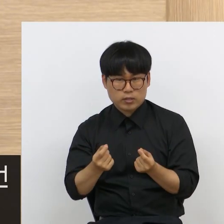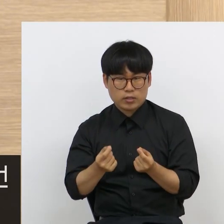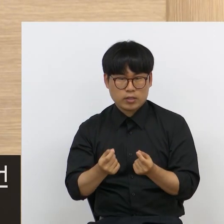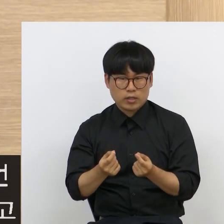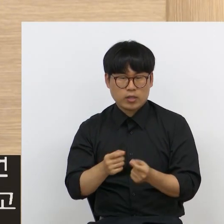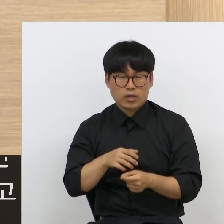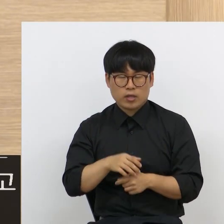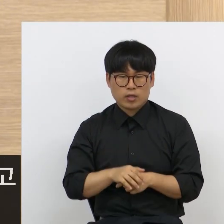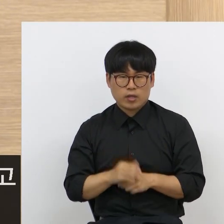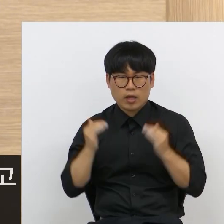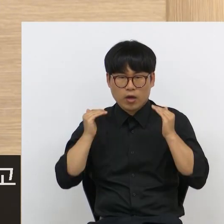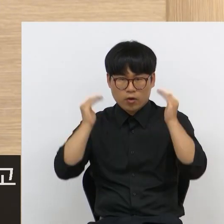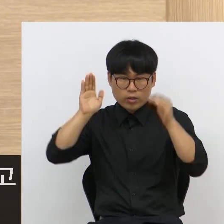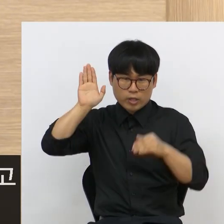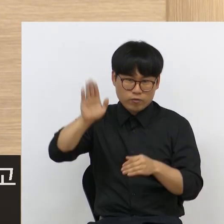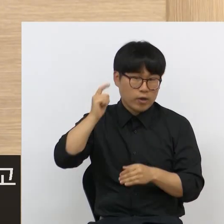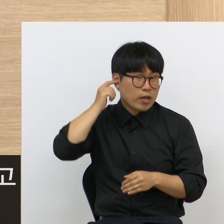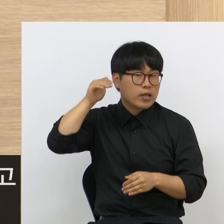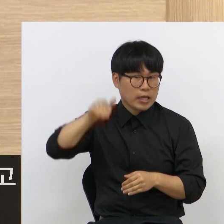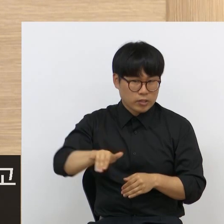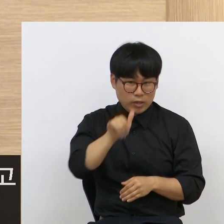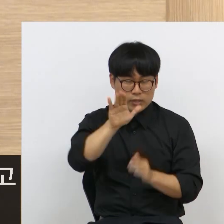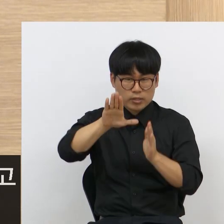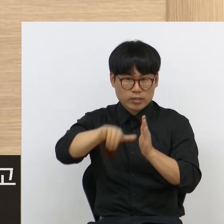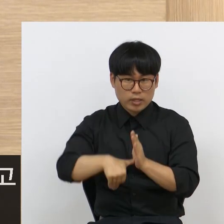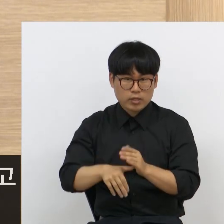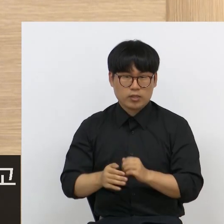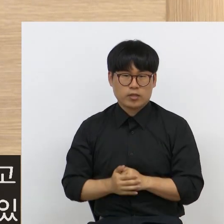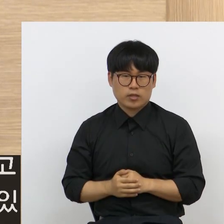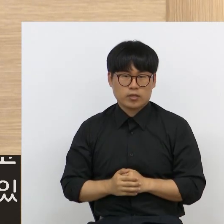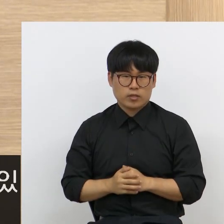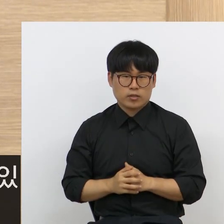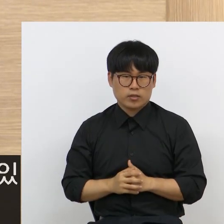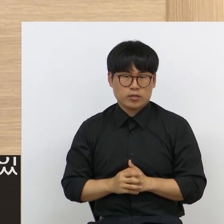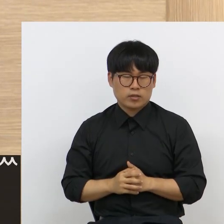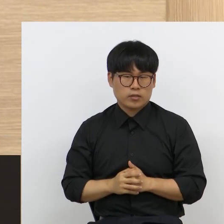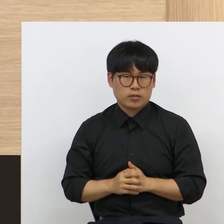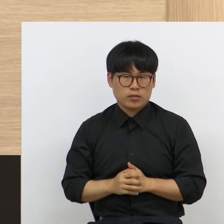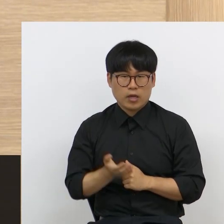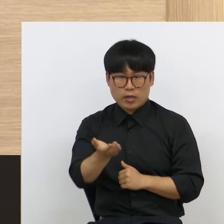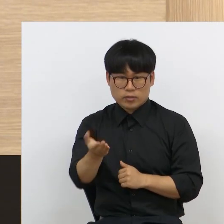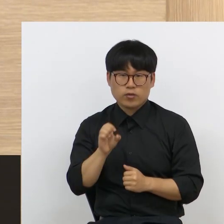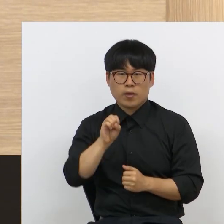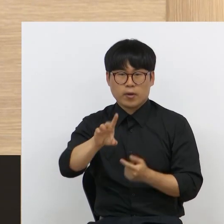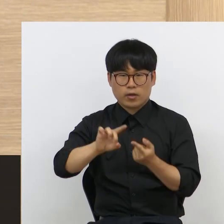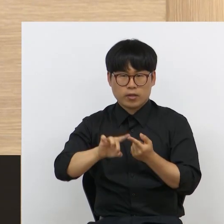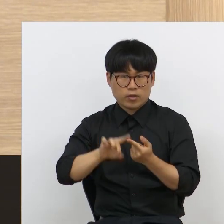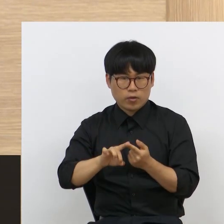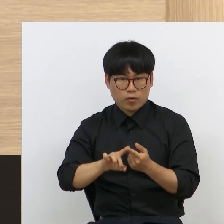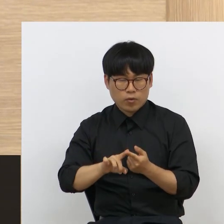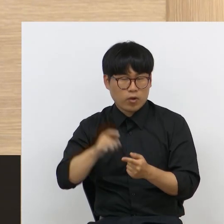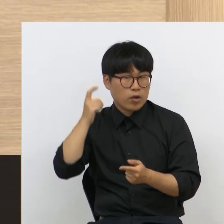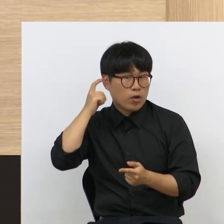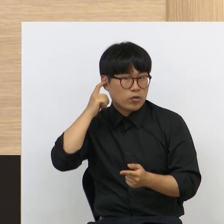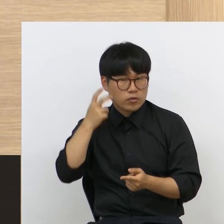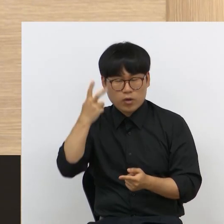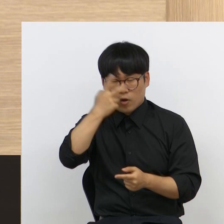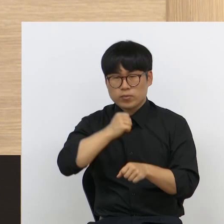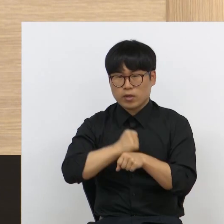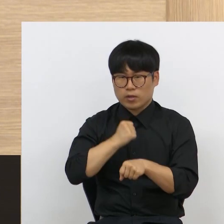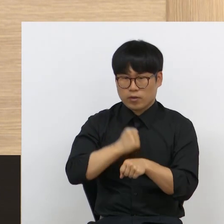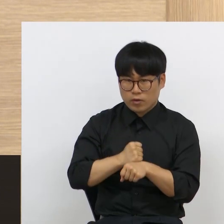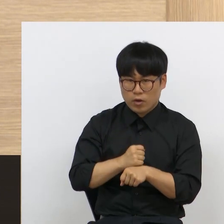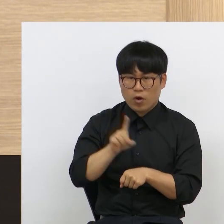난청, 이 사람들은 언어는 이미 머릿속에 있죠. 이런 경우에는 아까 말씀드린 그런 청력 검사를 해서 어음